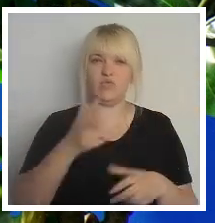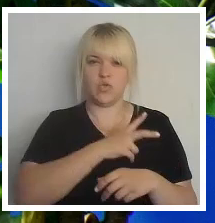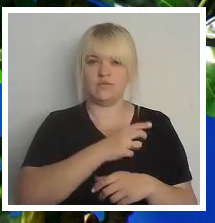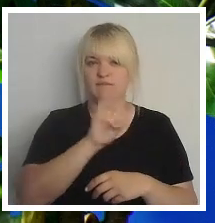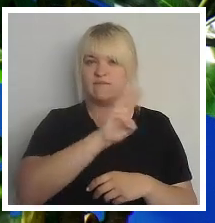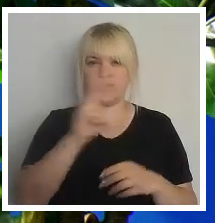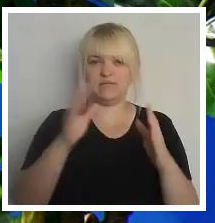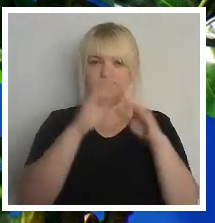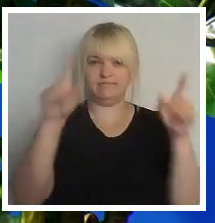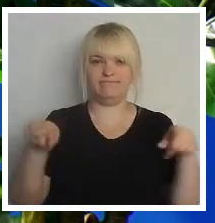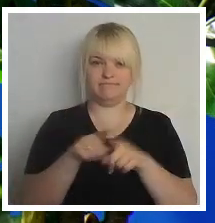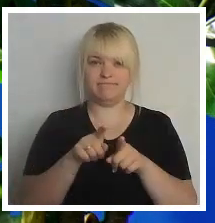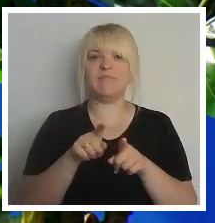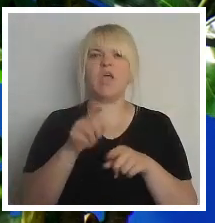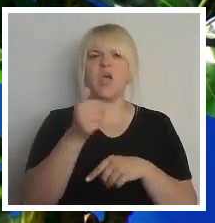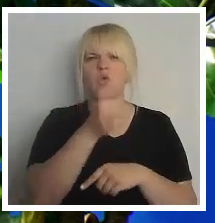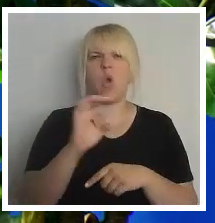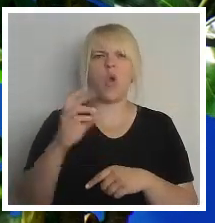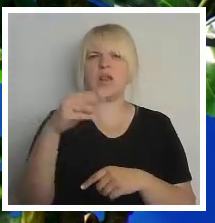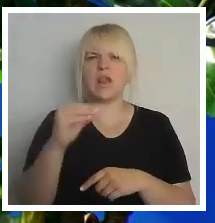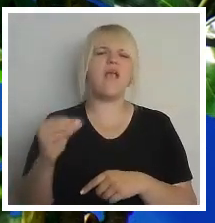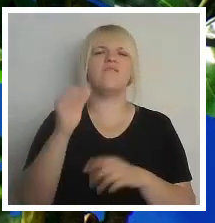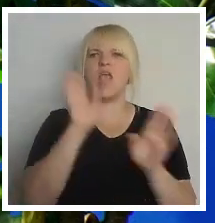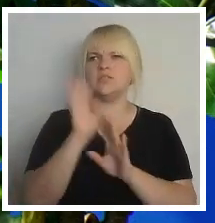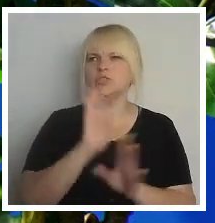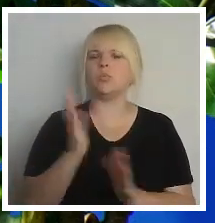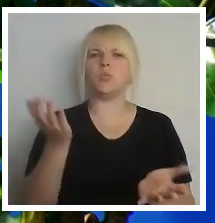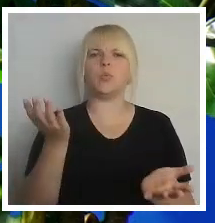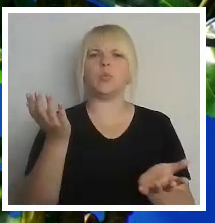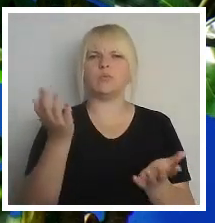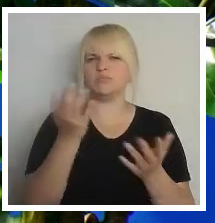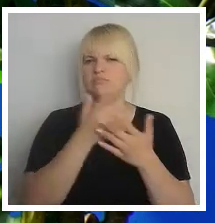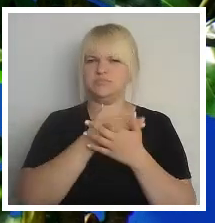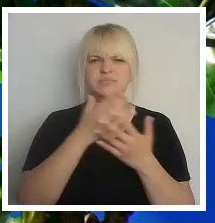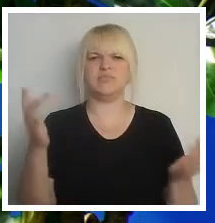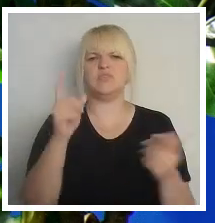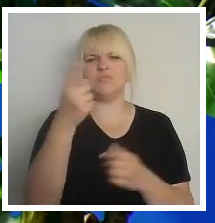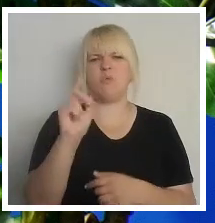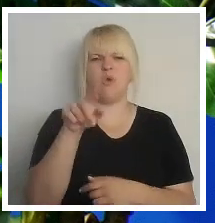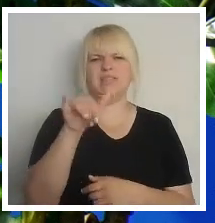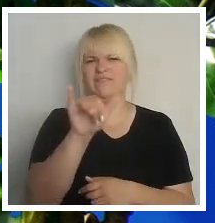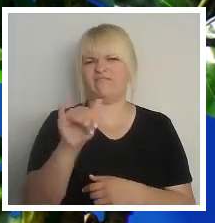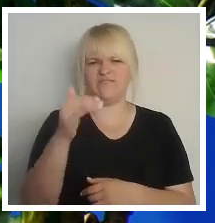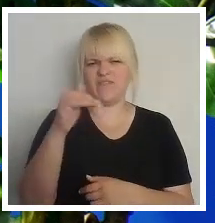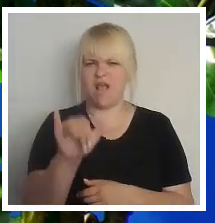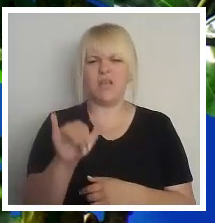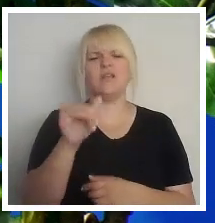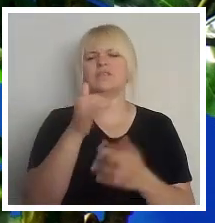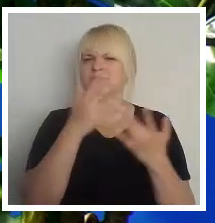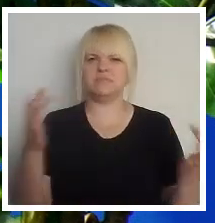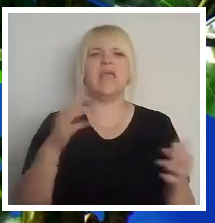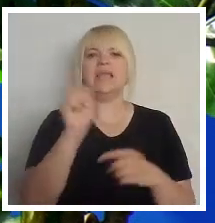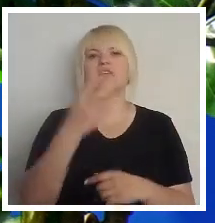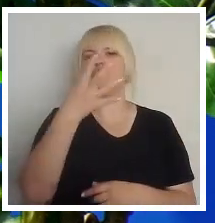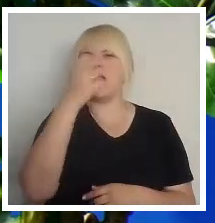un meklēšanas gigantiem, Googles, Facebooks, tas skaitās Spotify's un tamlīdzīgi, ir